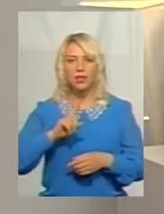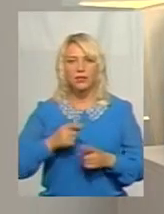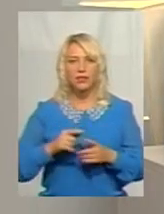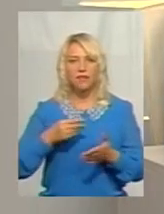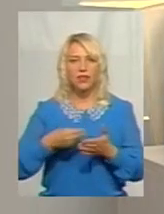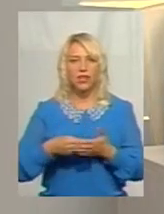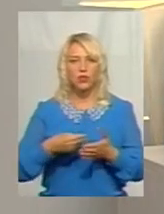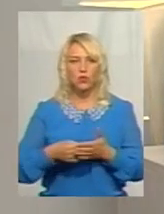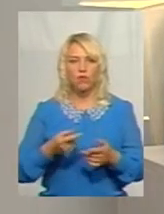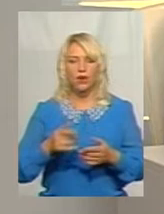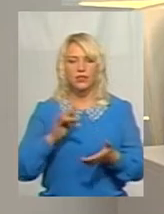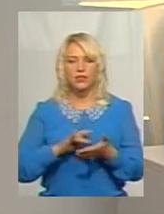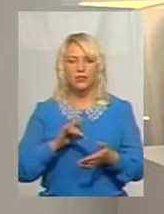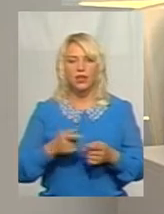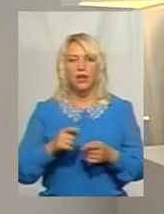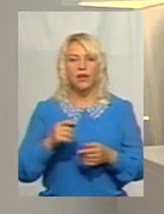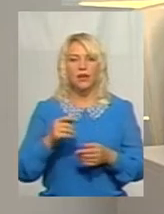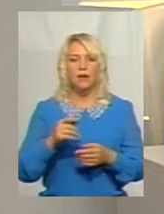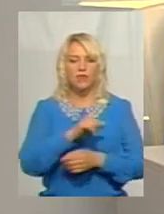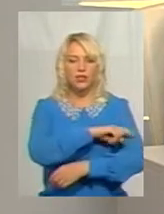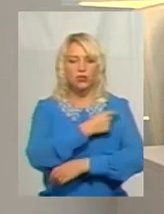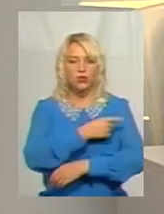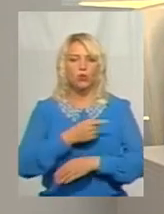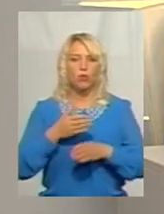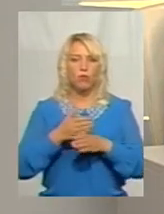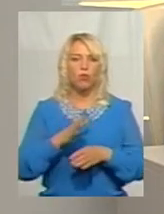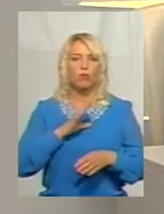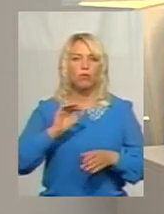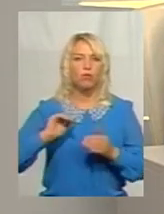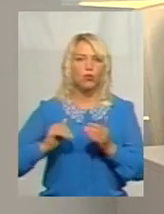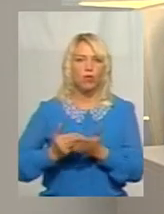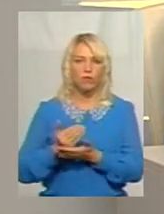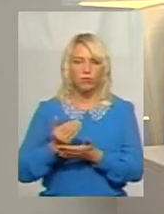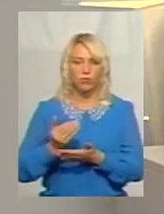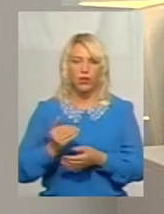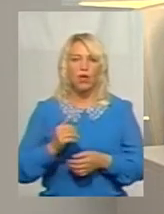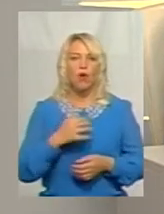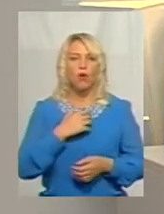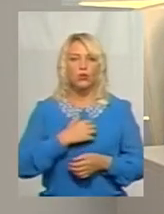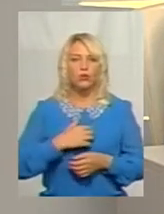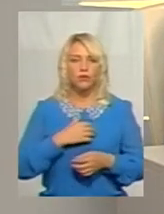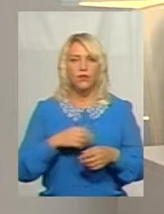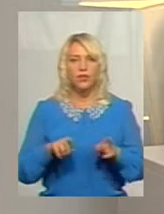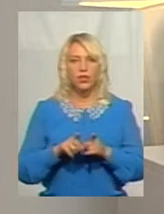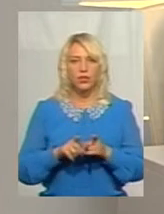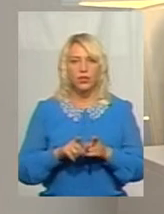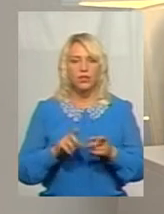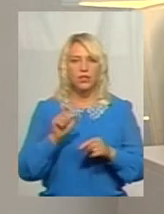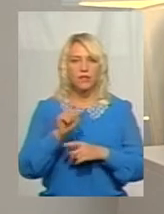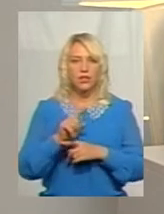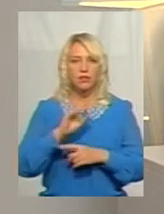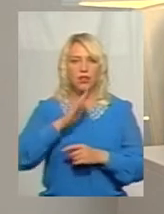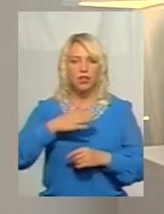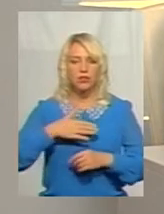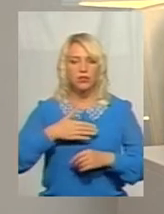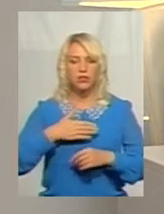первинної медико-санітарної допомоги пішло по-новому. Основні такі віхи чи основні завдання